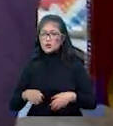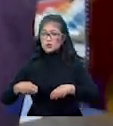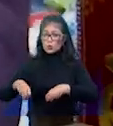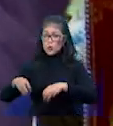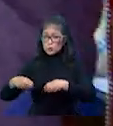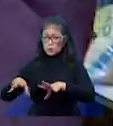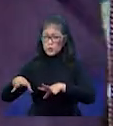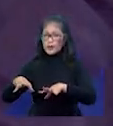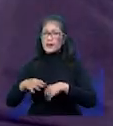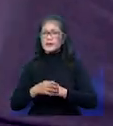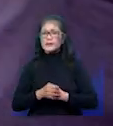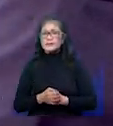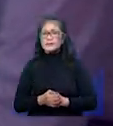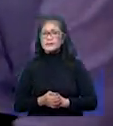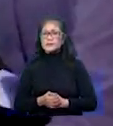akan